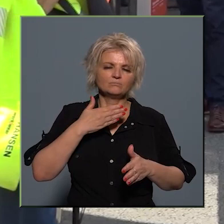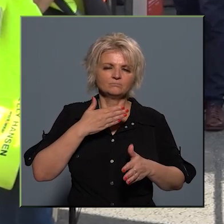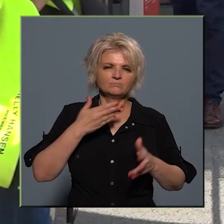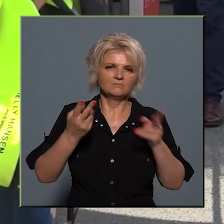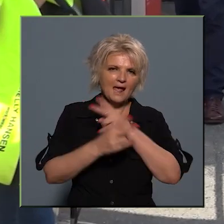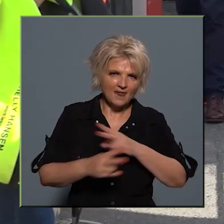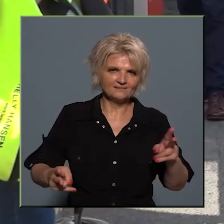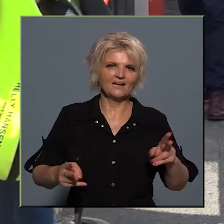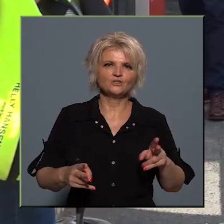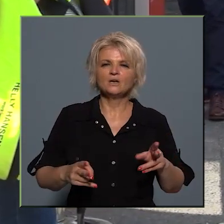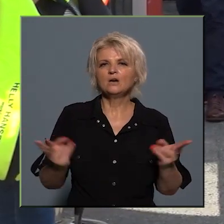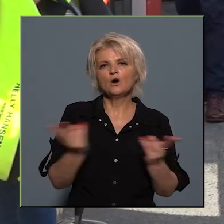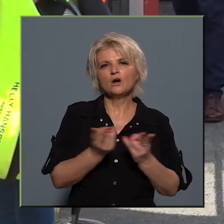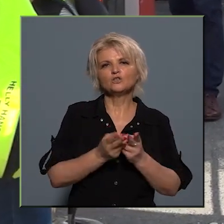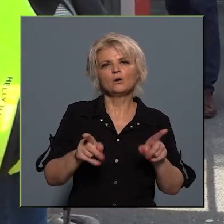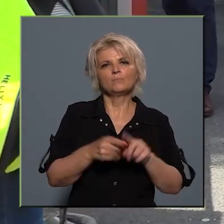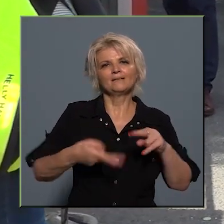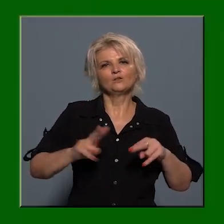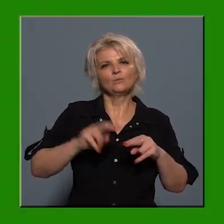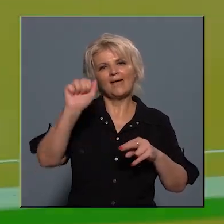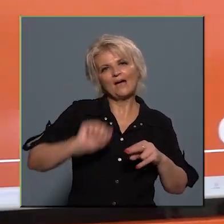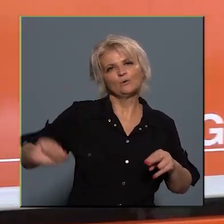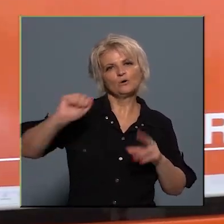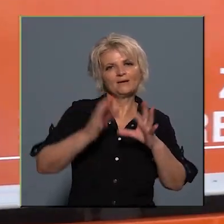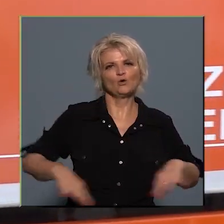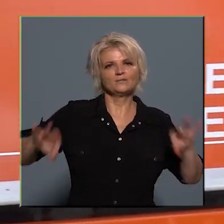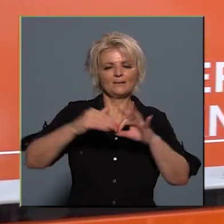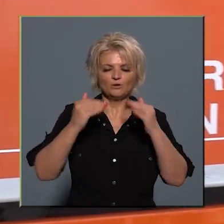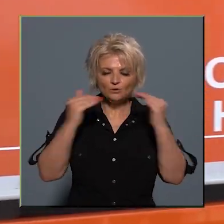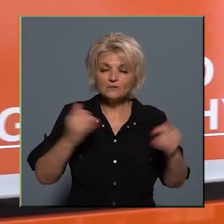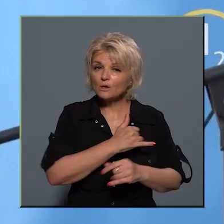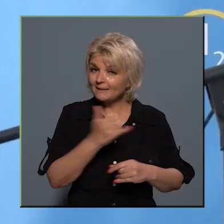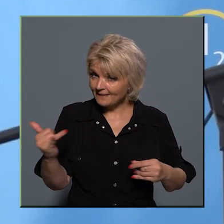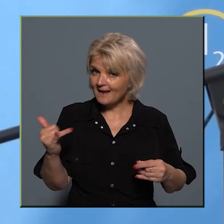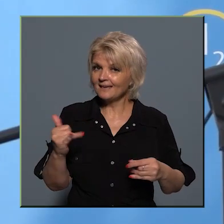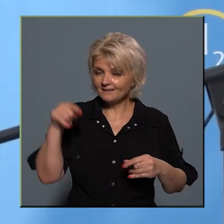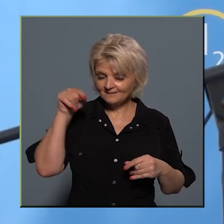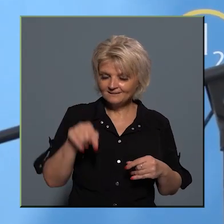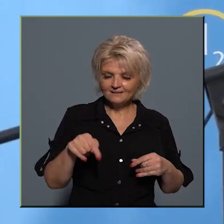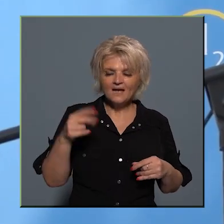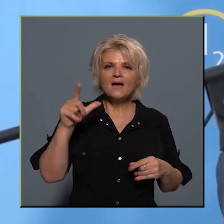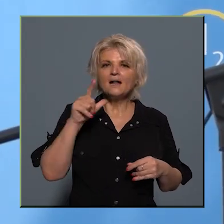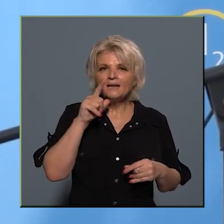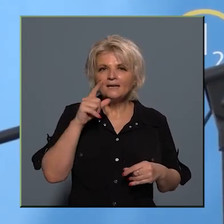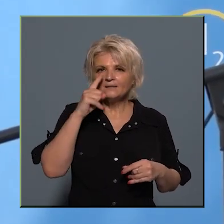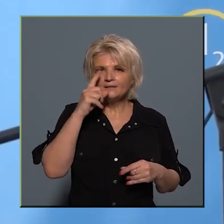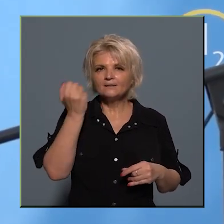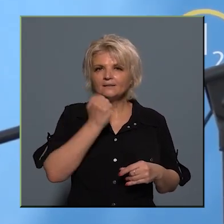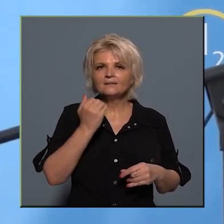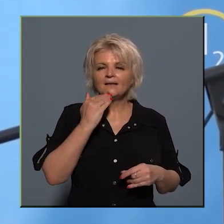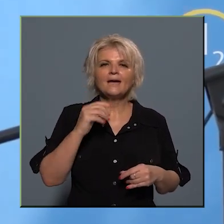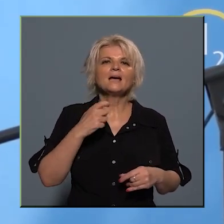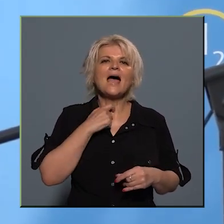hasonló módon, mint több európai országban. És üdvözlök mindenkit itt a Lindegáz Magyarország ZRT